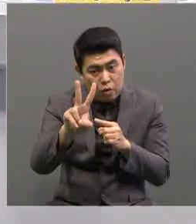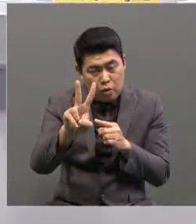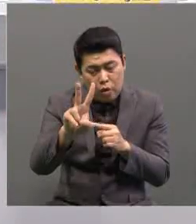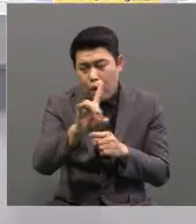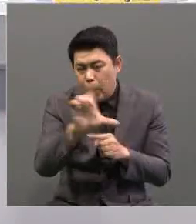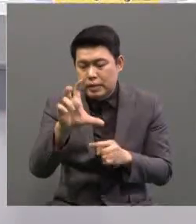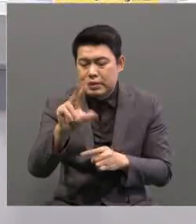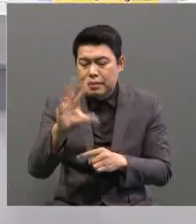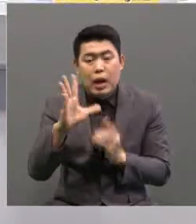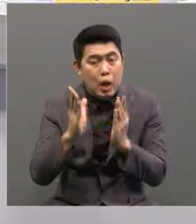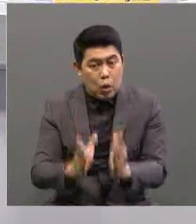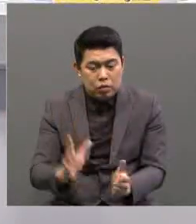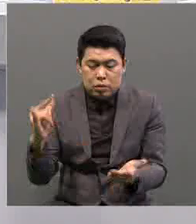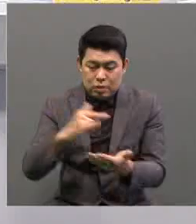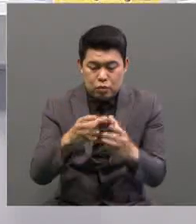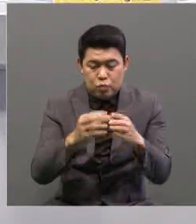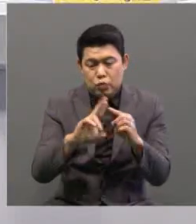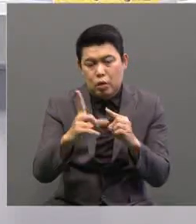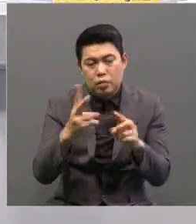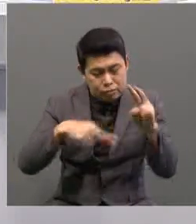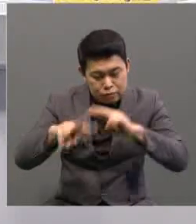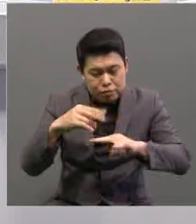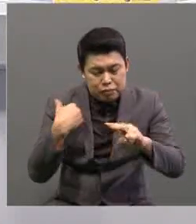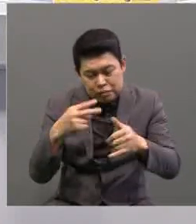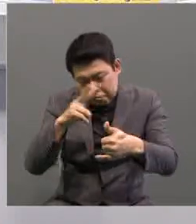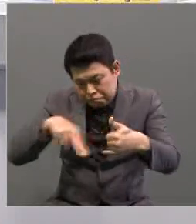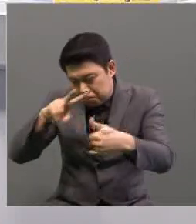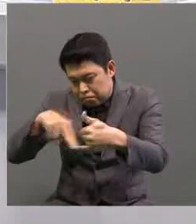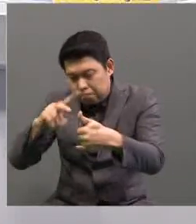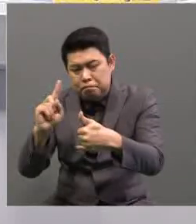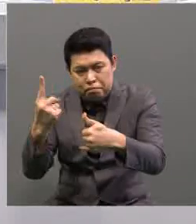235คนที่กลับมาชุดนี้ก็เดี๋ยวเจ้าหน้าที่ก็ไปคัดกรองอย่างละเอียดอีกครั้งหนึ่งนะคะ